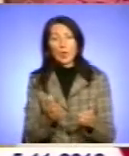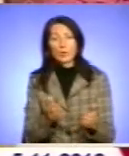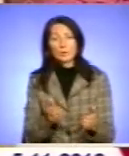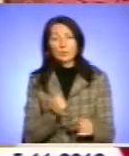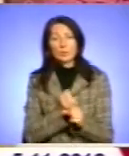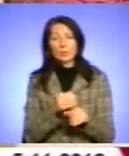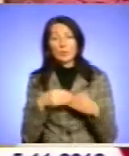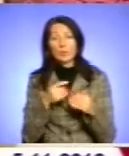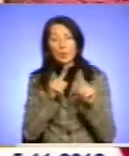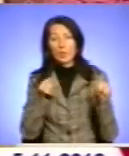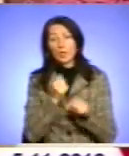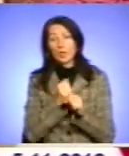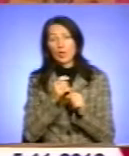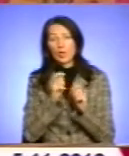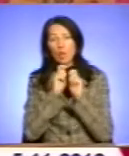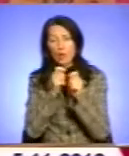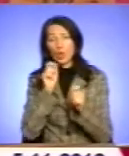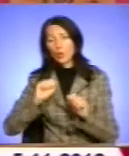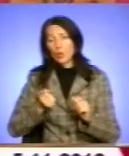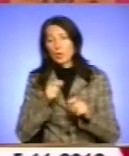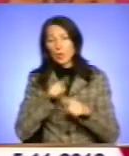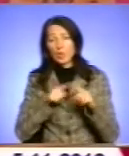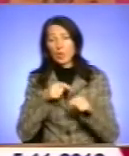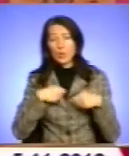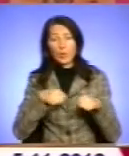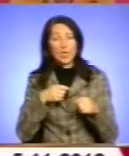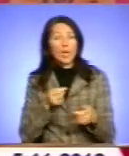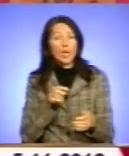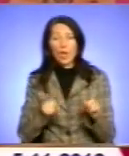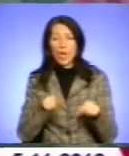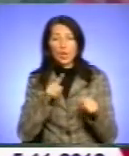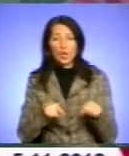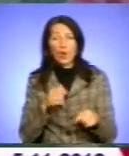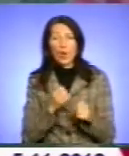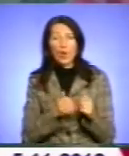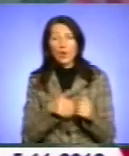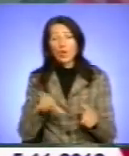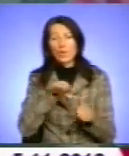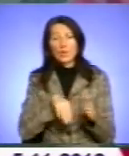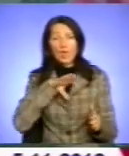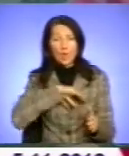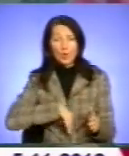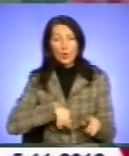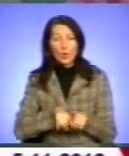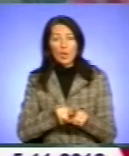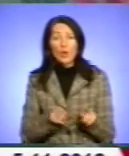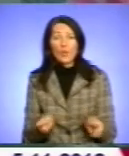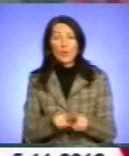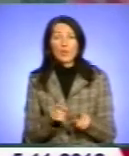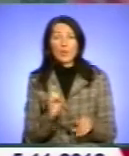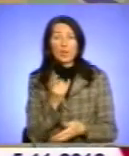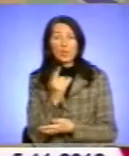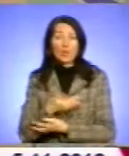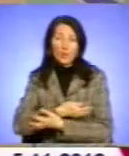дарує друзям та рідним продає рідко. Адже в кожну вкладено душу. Цей процес художниця порівнює з виношуванням і народжуванням дитини.